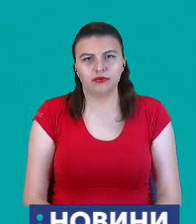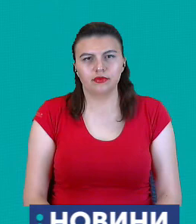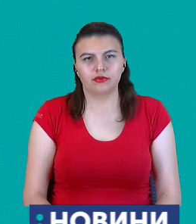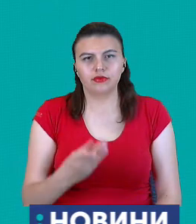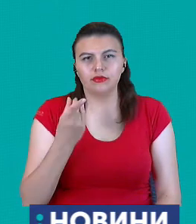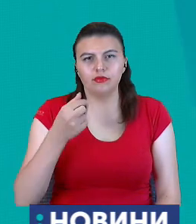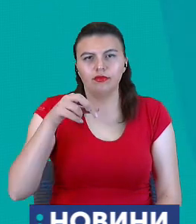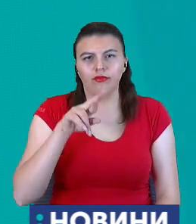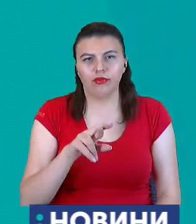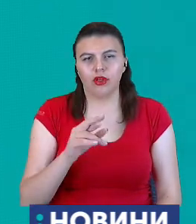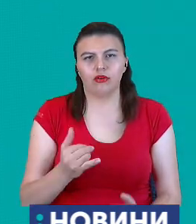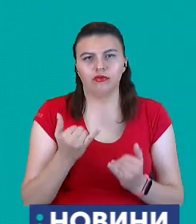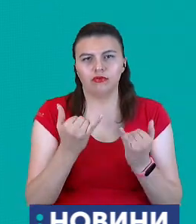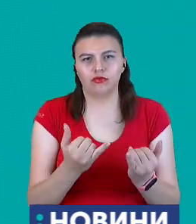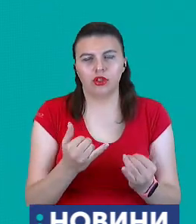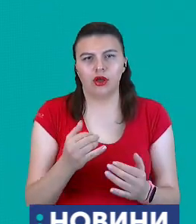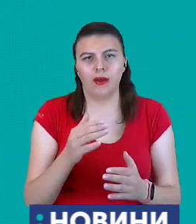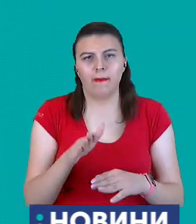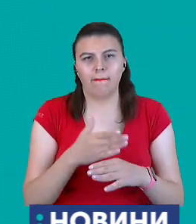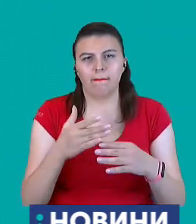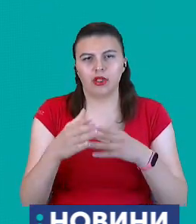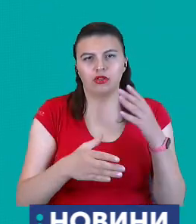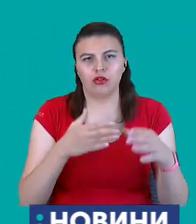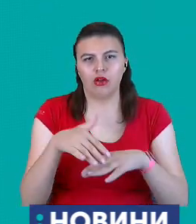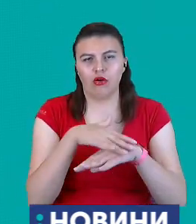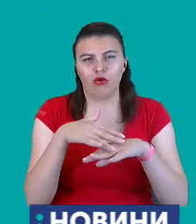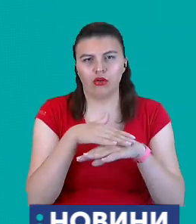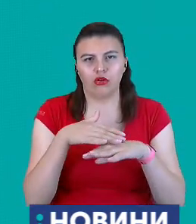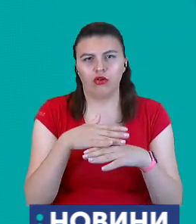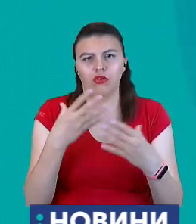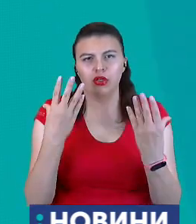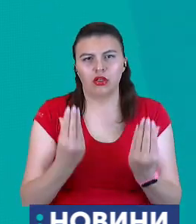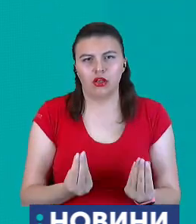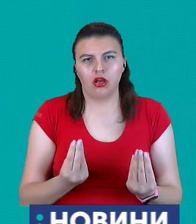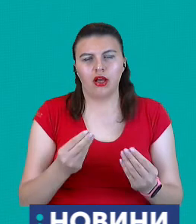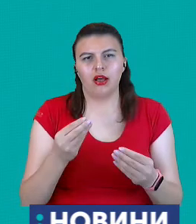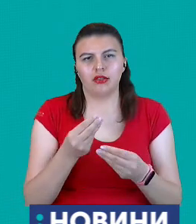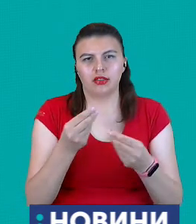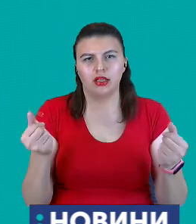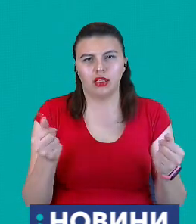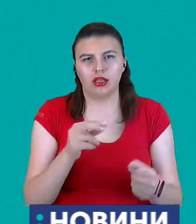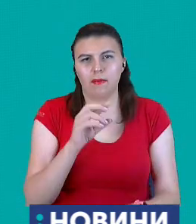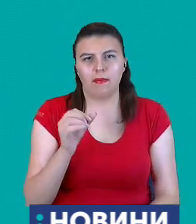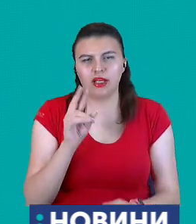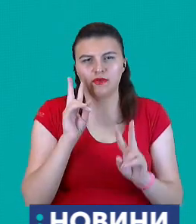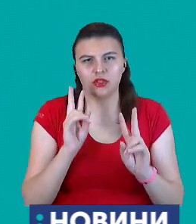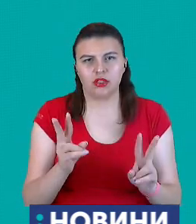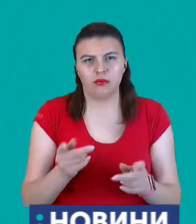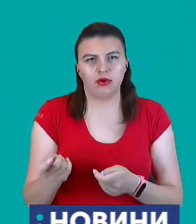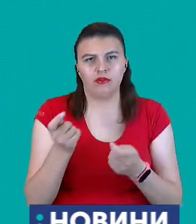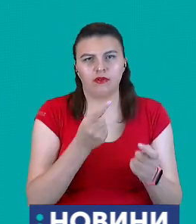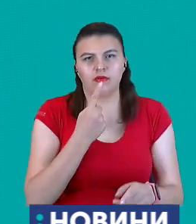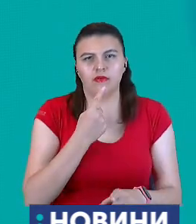Інсталяцію, присвячену до Міжнародного дня зниклих безвісти, привезли до Бахмута представники Міжнародного комітету Червоного